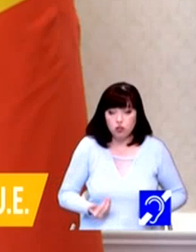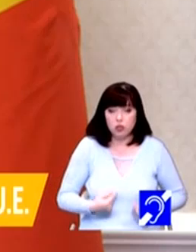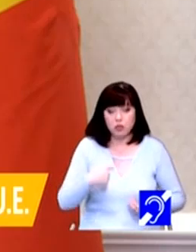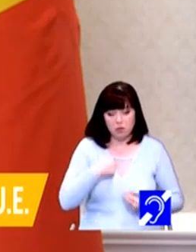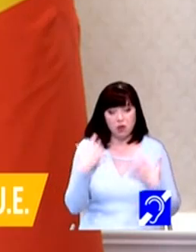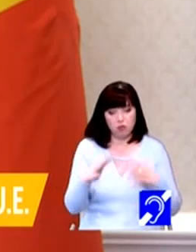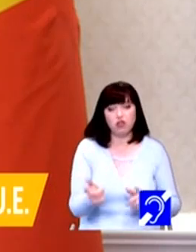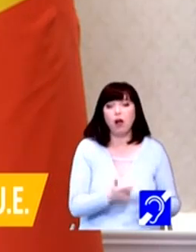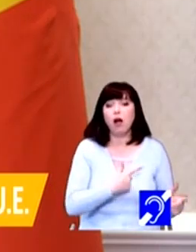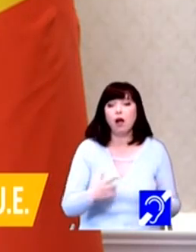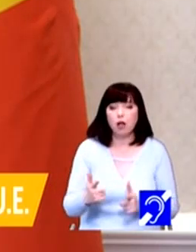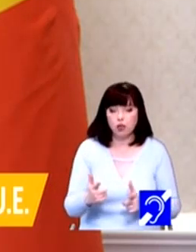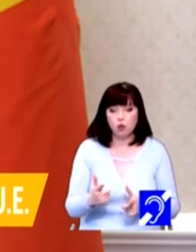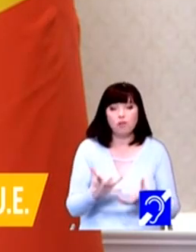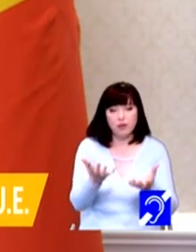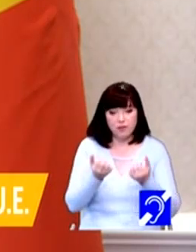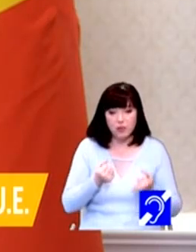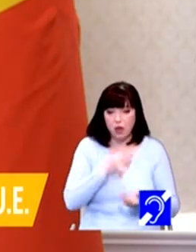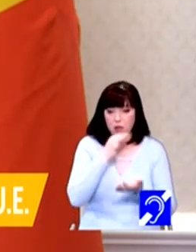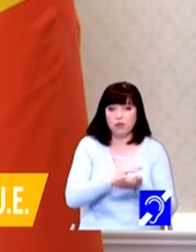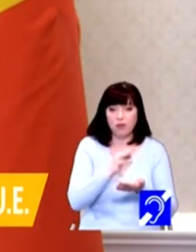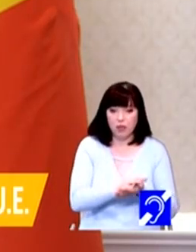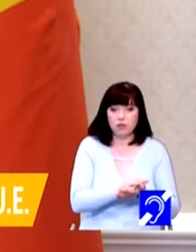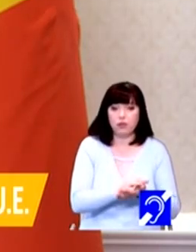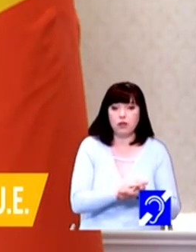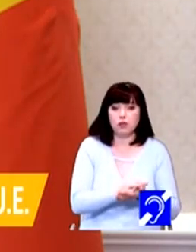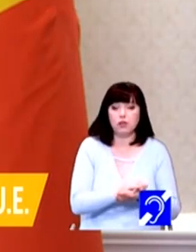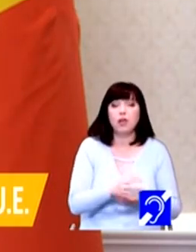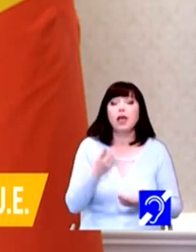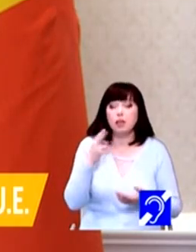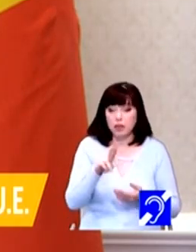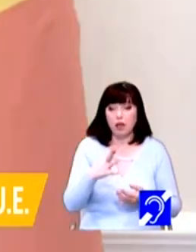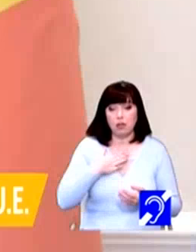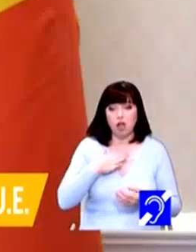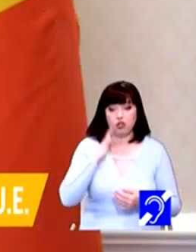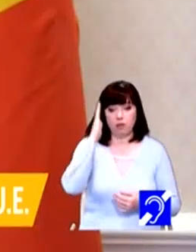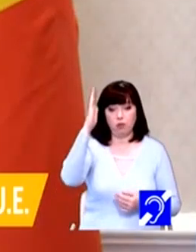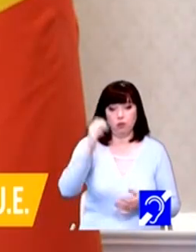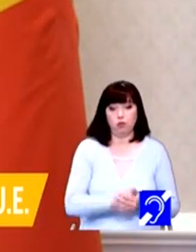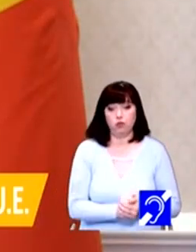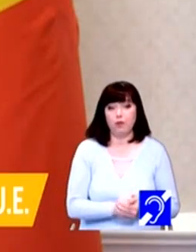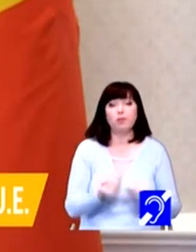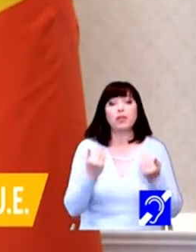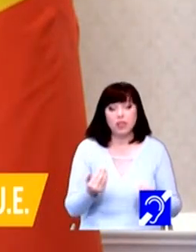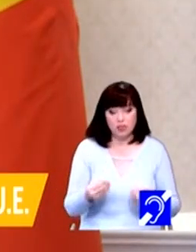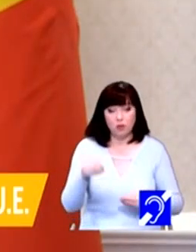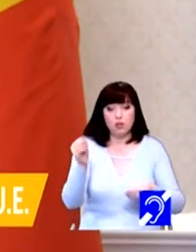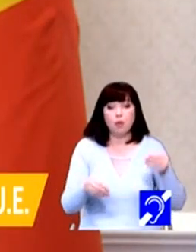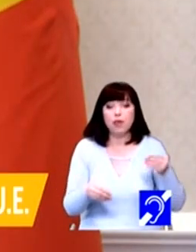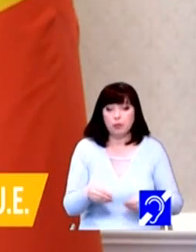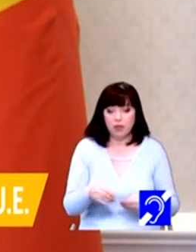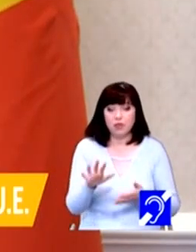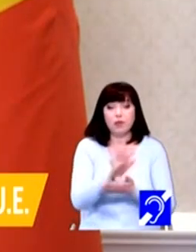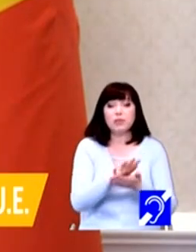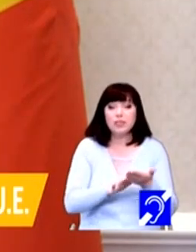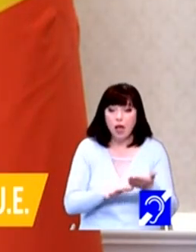suntem gata să ne asumăm responsabilitatea pentru viitorul nostru. Astăzi semnăm